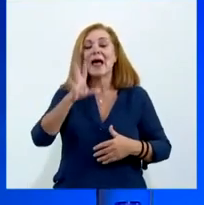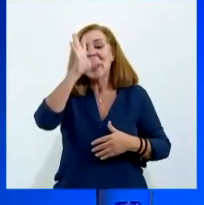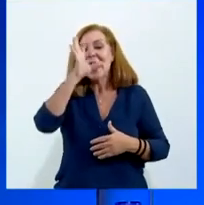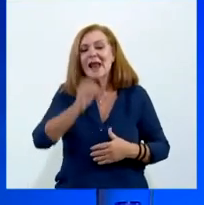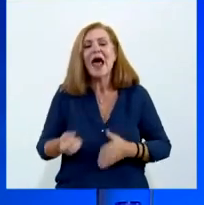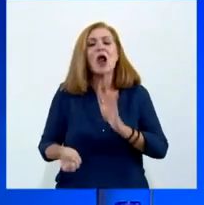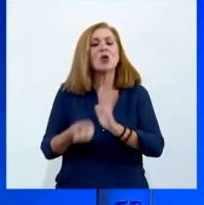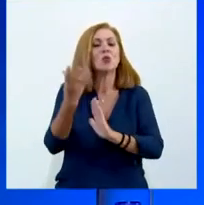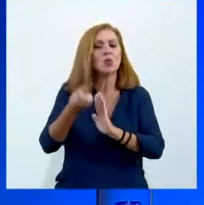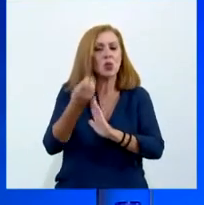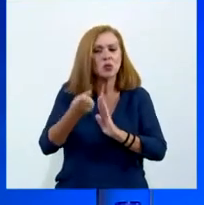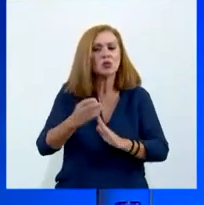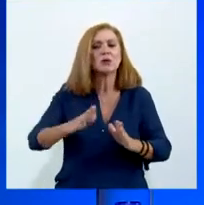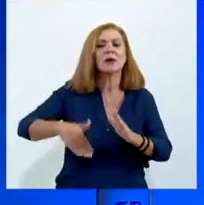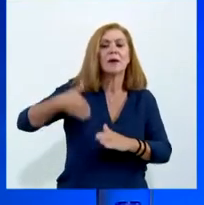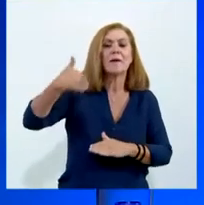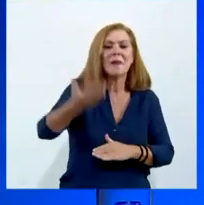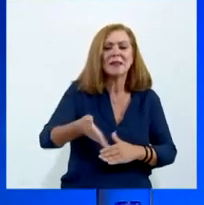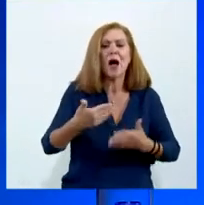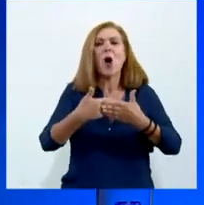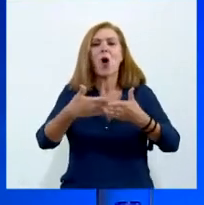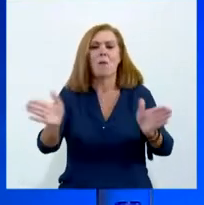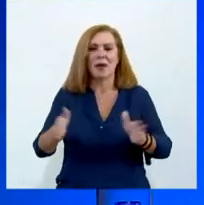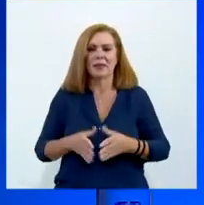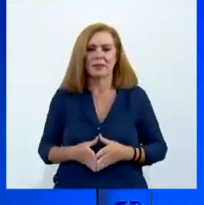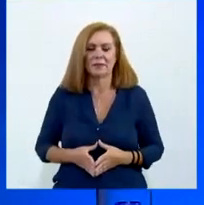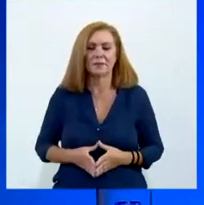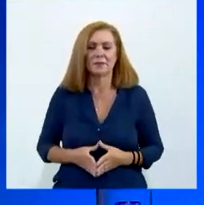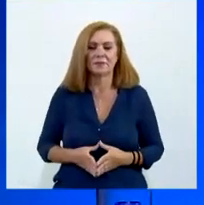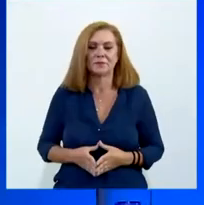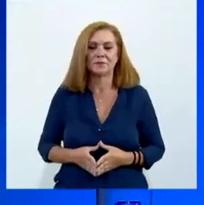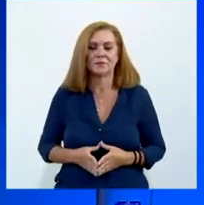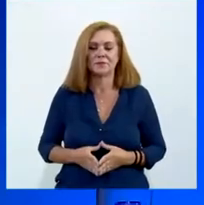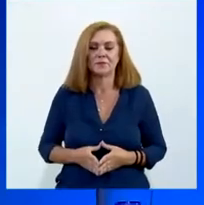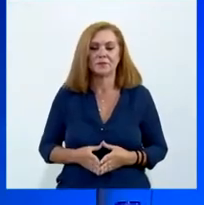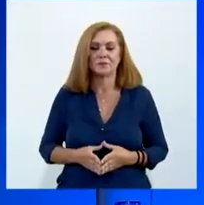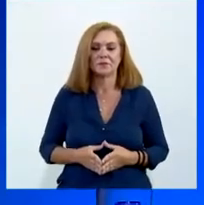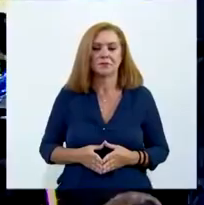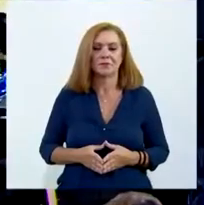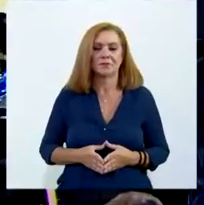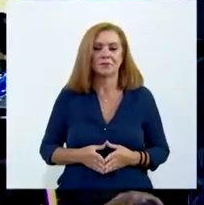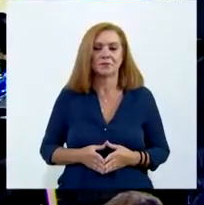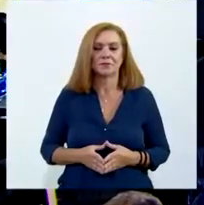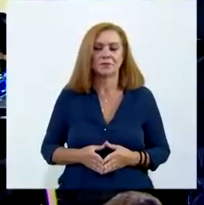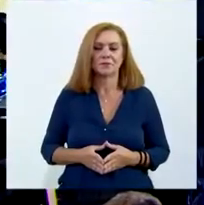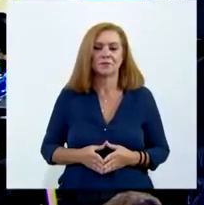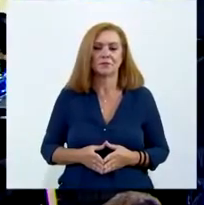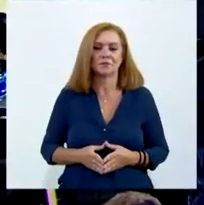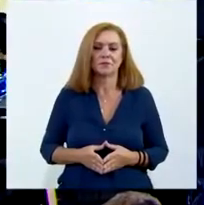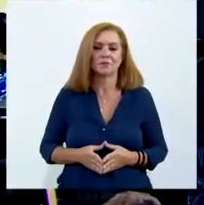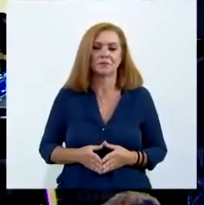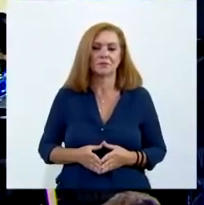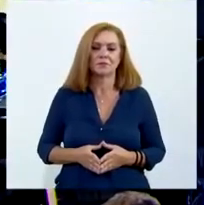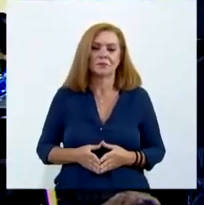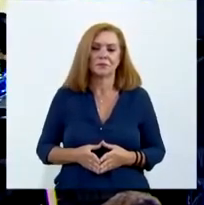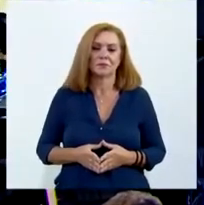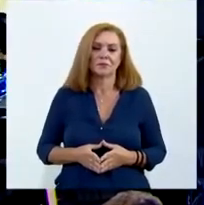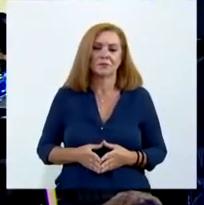να ετοιμάζεται η Σοφία Φασουλάκη από το Open. Εδώ, κύριε Πρόεδρε. Εδώ.